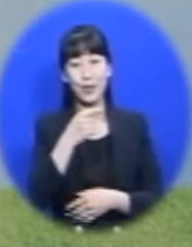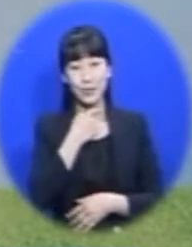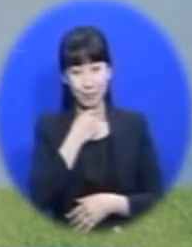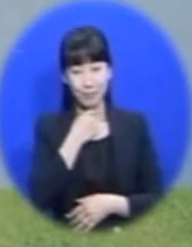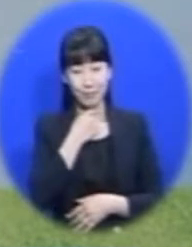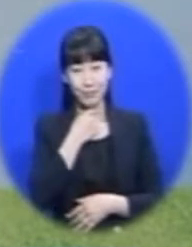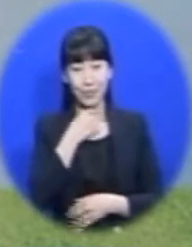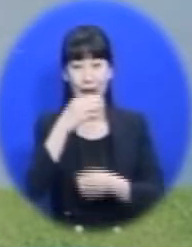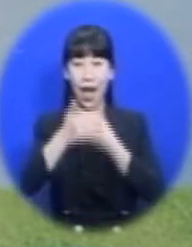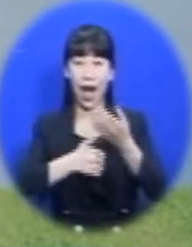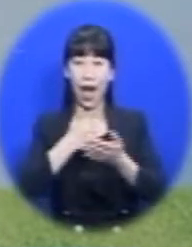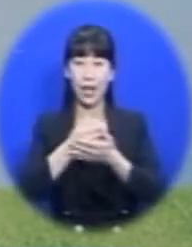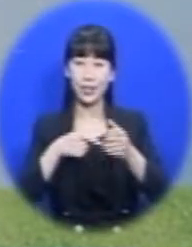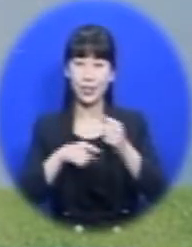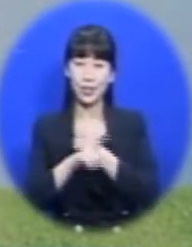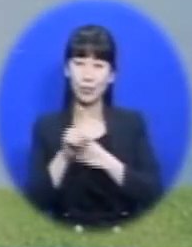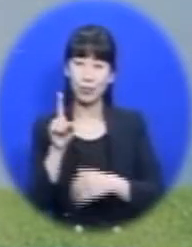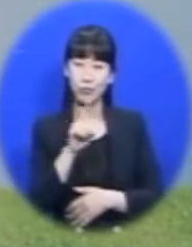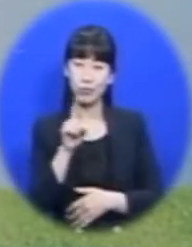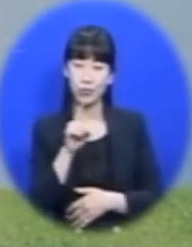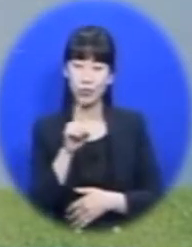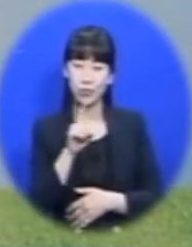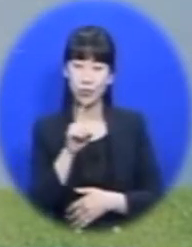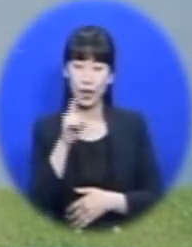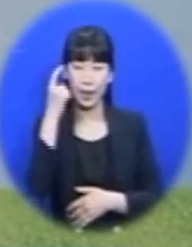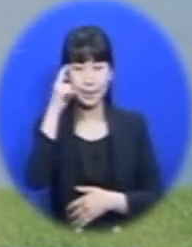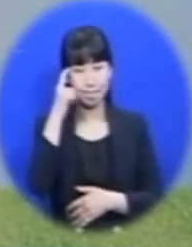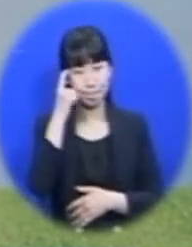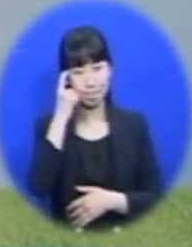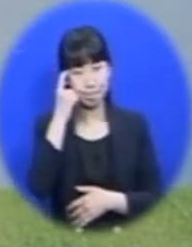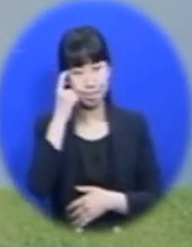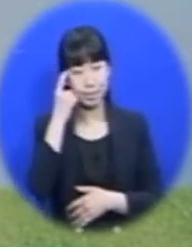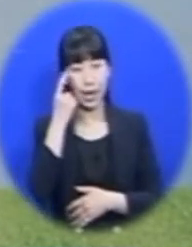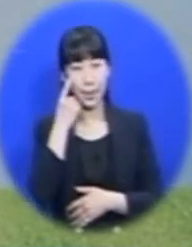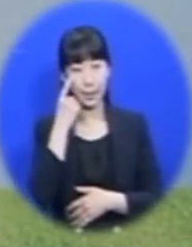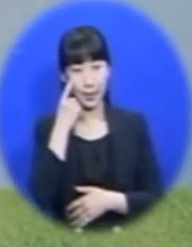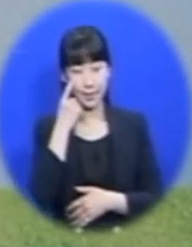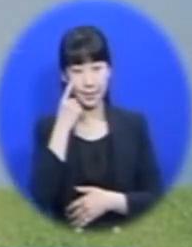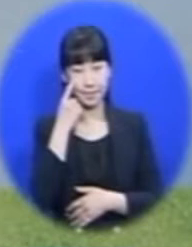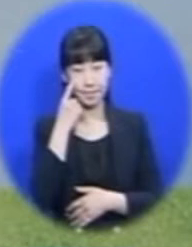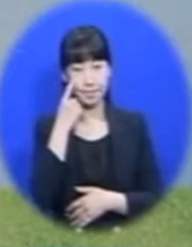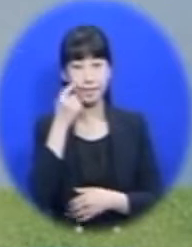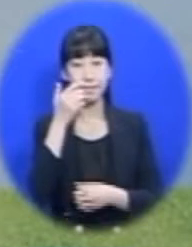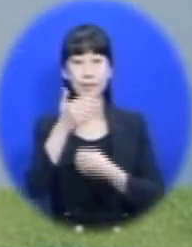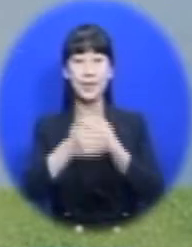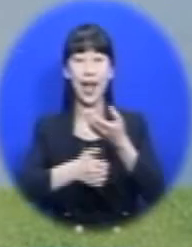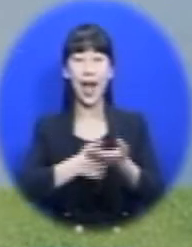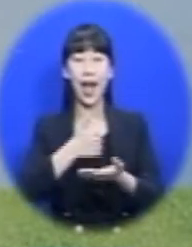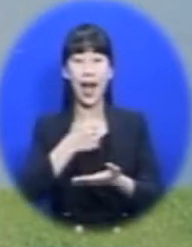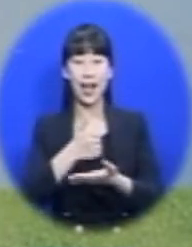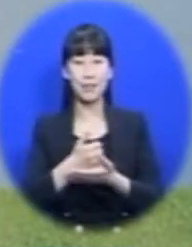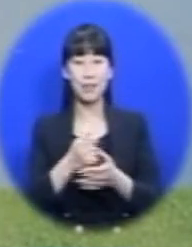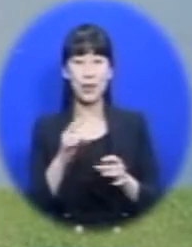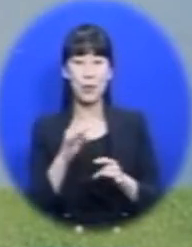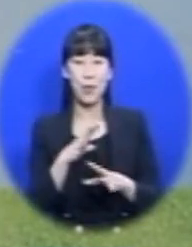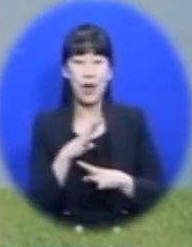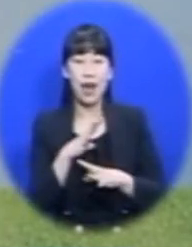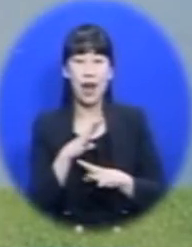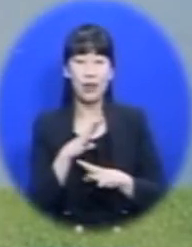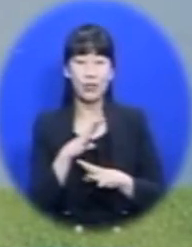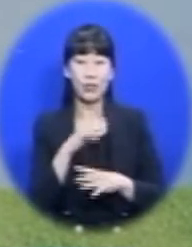하나님의 뜻이 무엇인가를 한참을 생각을 했습니다. 하나님의 너무나 놀라운 메시지가